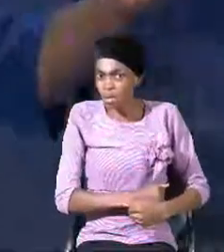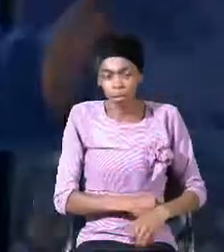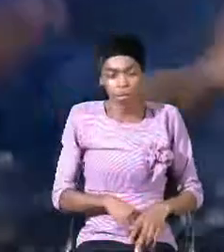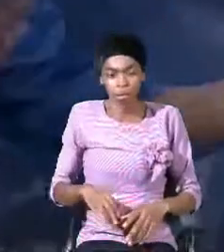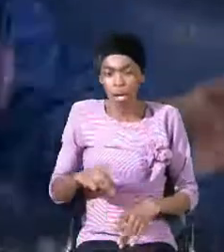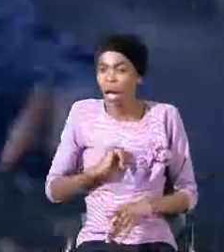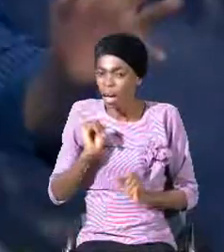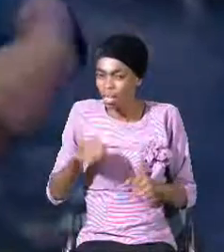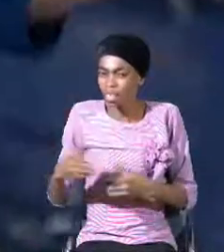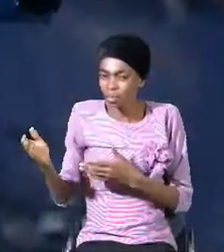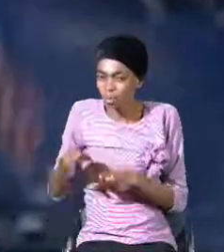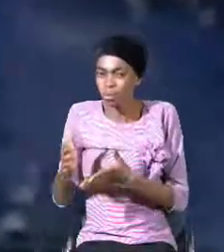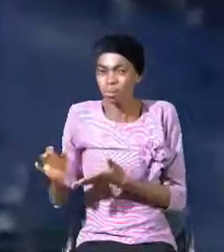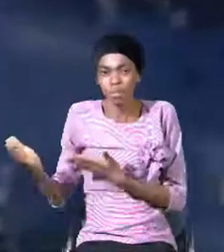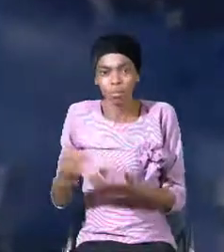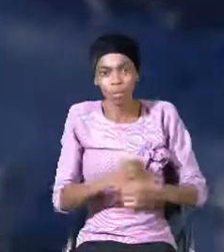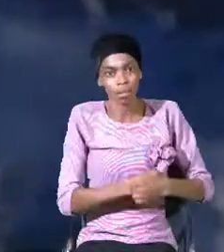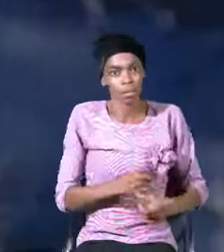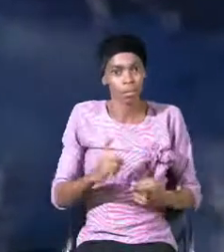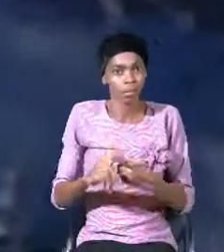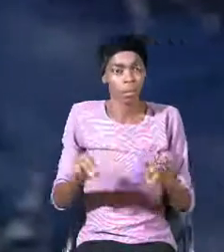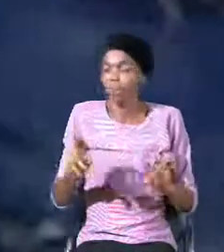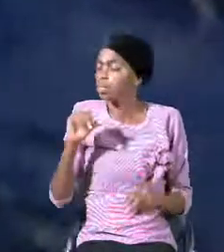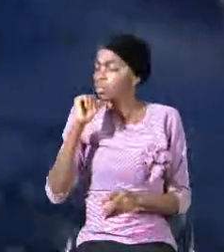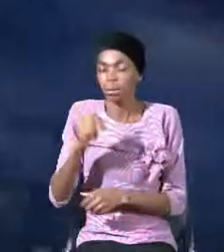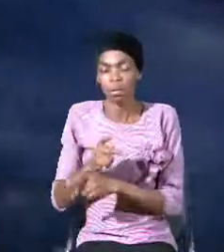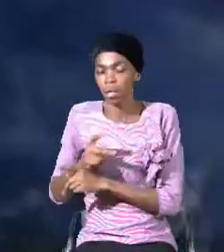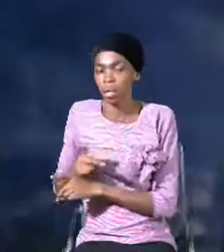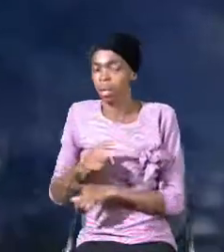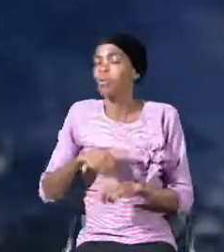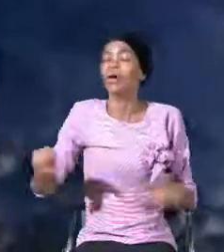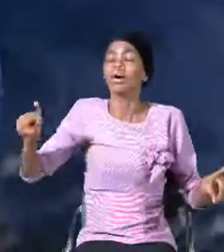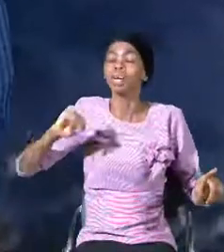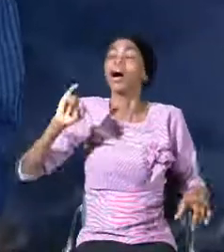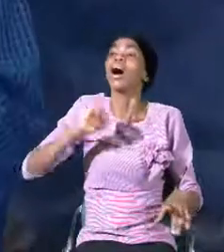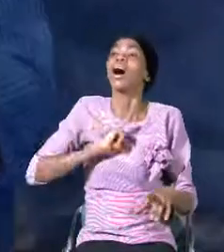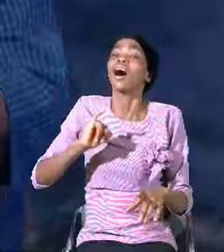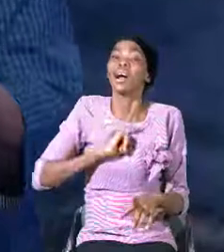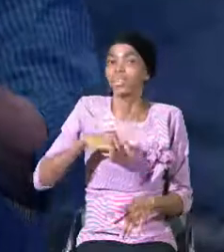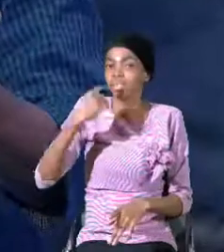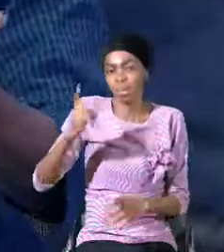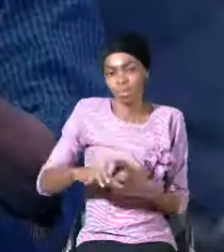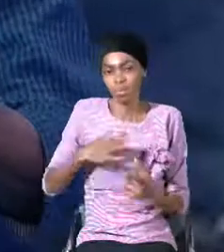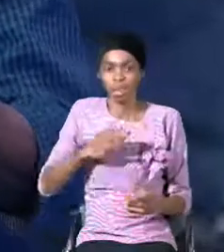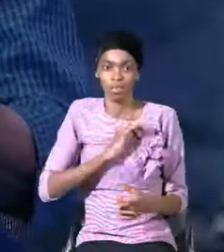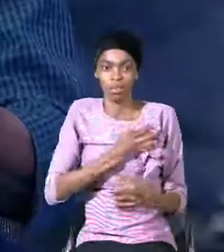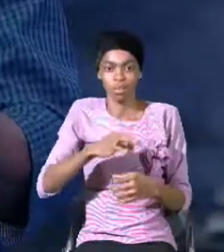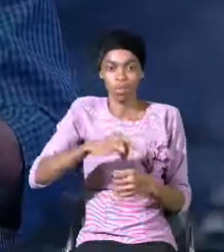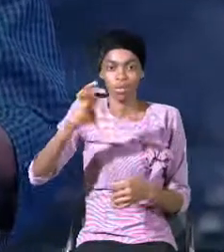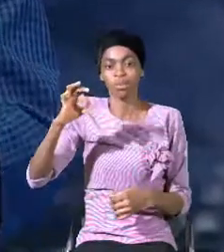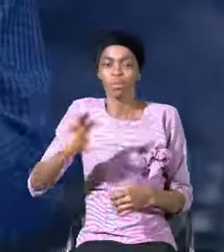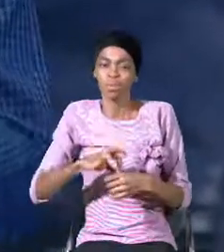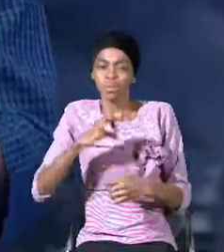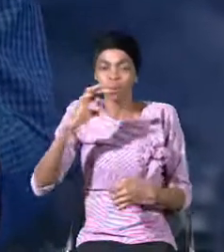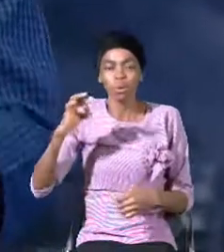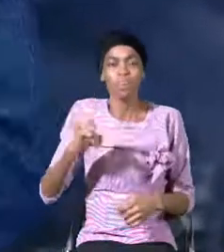Et on peut faire quelque chose pour donner la sécurité. Ça, ce n'était pas son souci. Je dirai à mon âme,